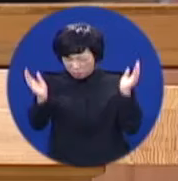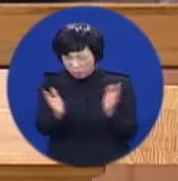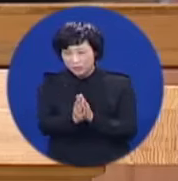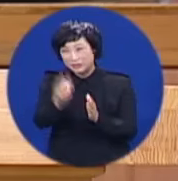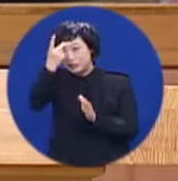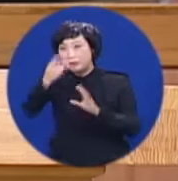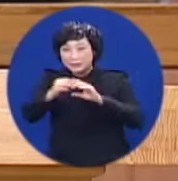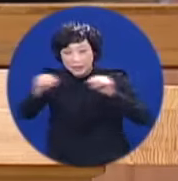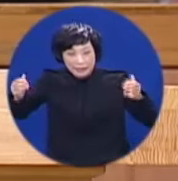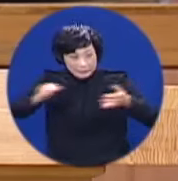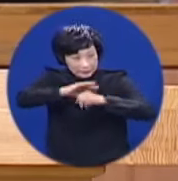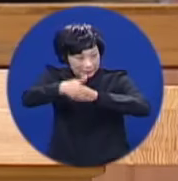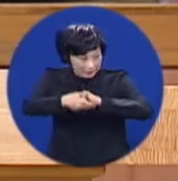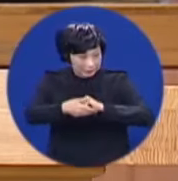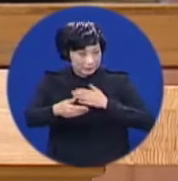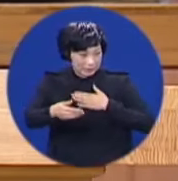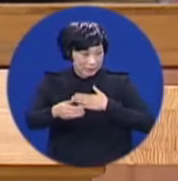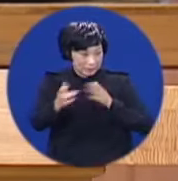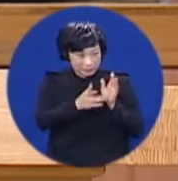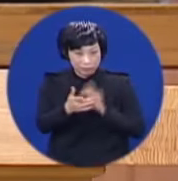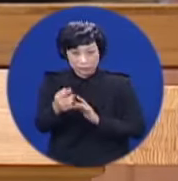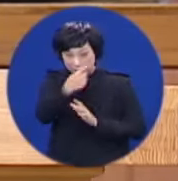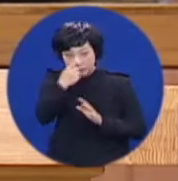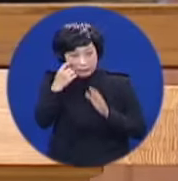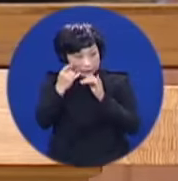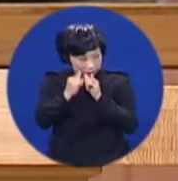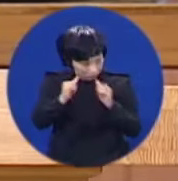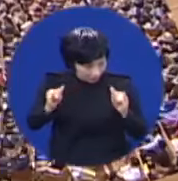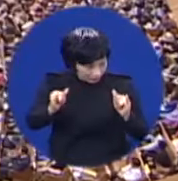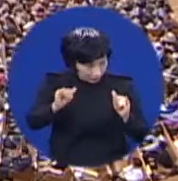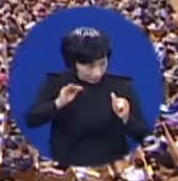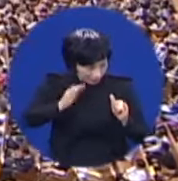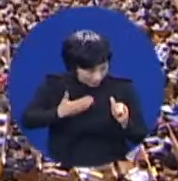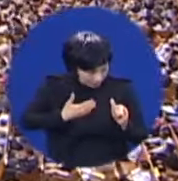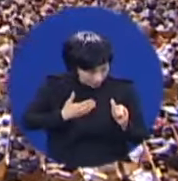온 사마리아와 땅 끝까지 이르러 내 증인 되라.